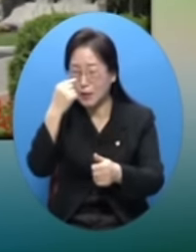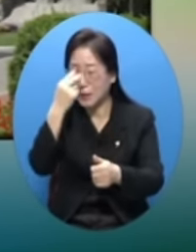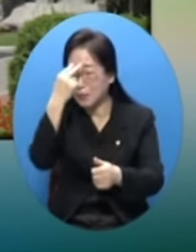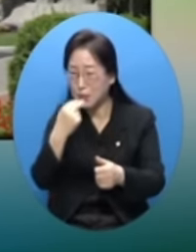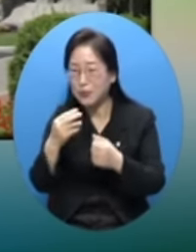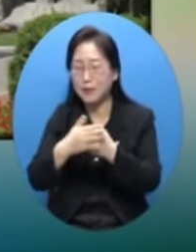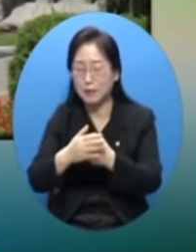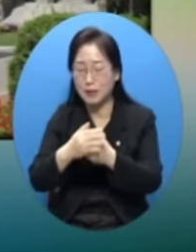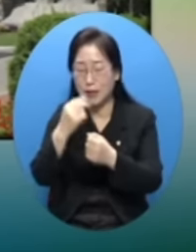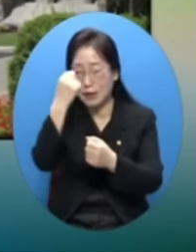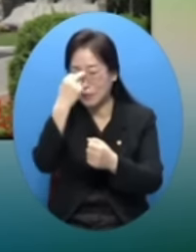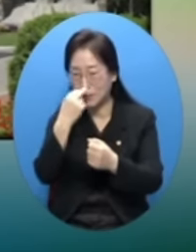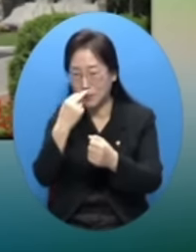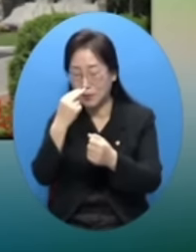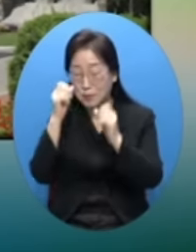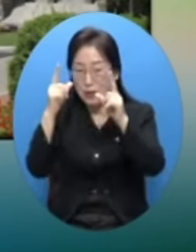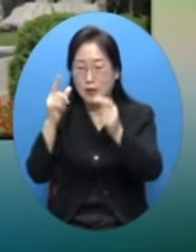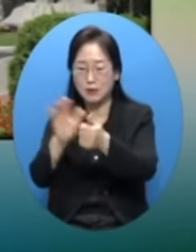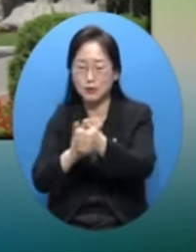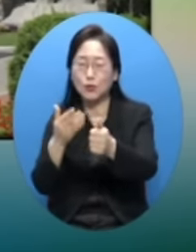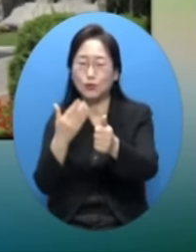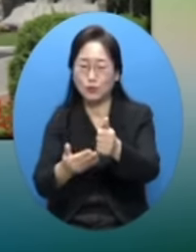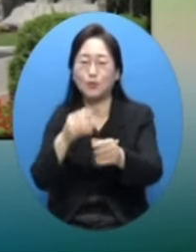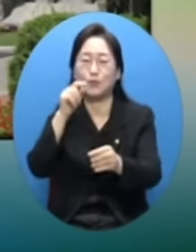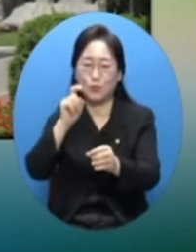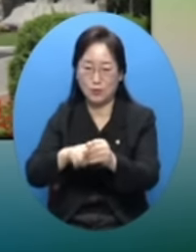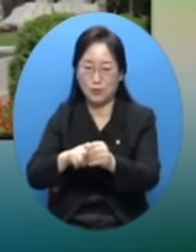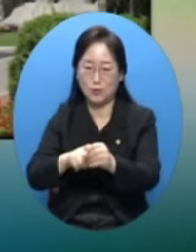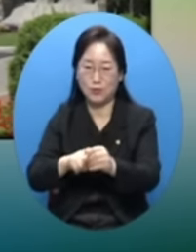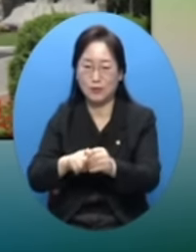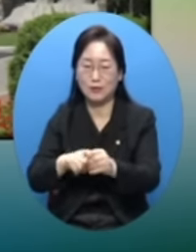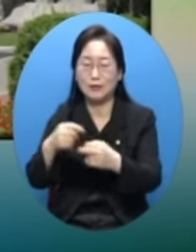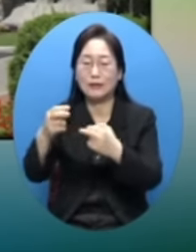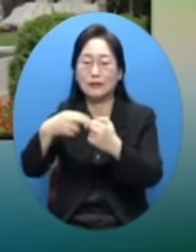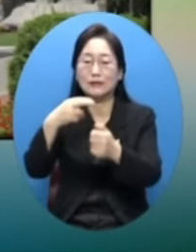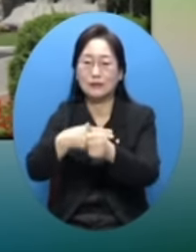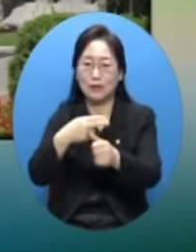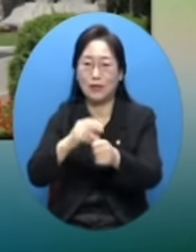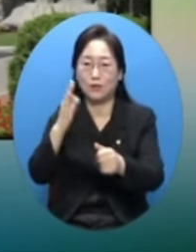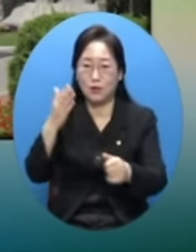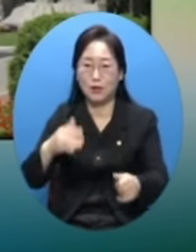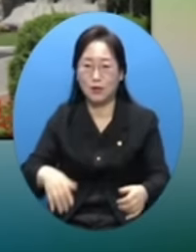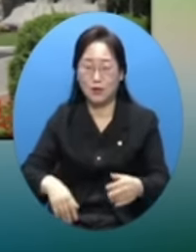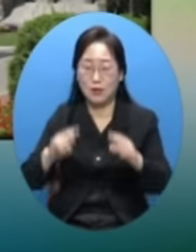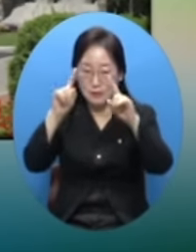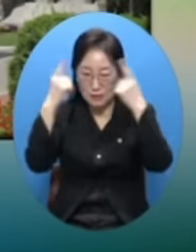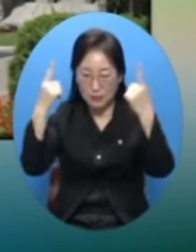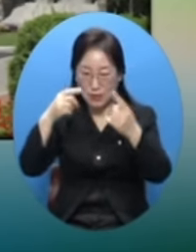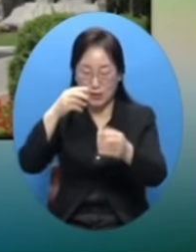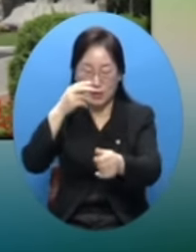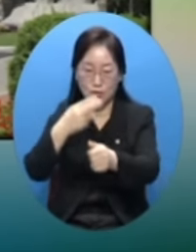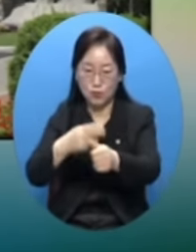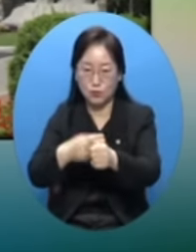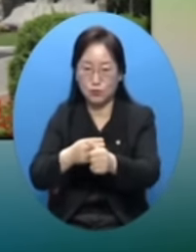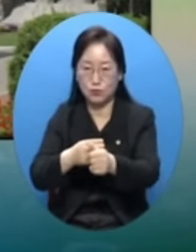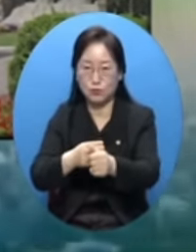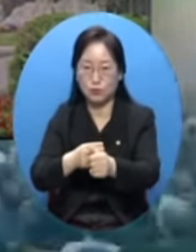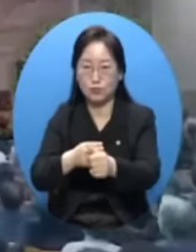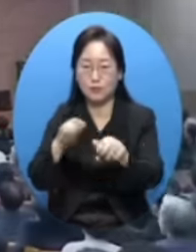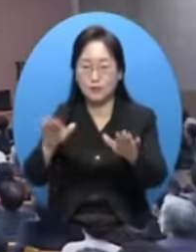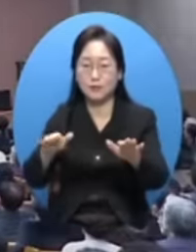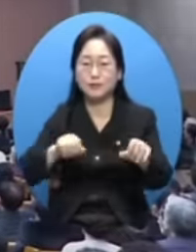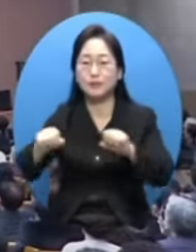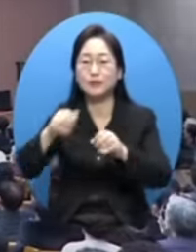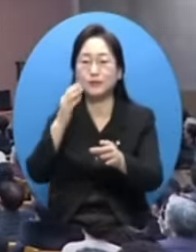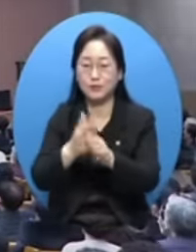눈을 칠해 주겠다 해서 어 안과의사가 됐고 조지 태원 의과대학 교수로서 제직하고 있습니다 그래서이 두